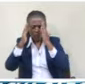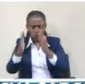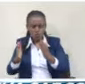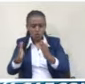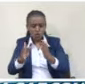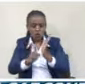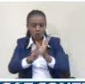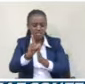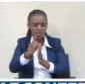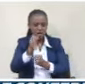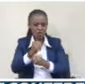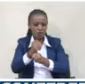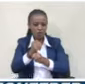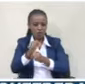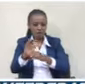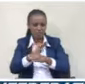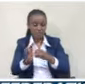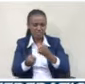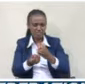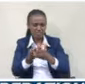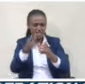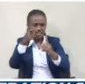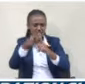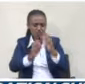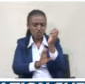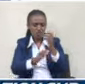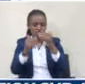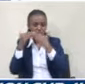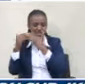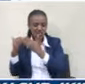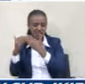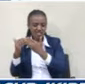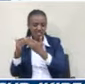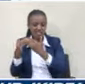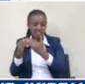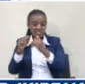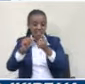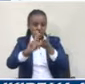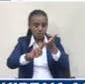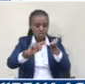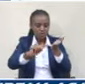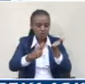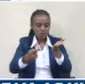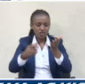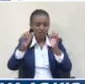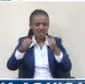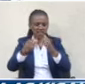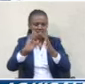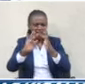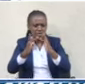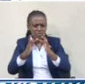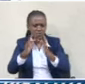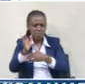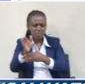ari guteza imbere abikorera no guhanga imirimo ari nayo intego y'igihugu cyacu murakoze cyane ndumva nyine ari kwifashisha ikoranabuhanga bakajya kuri mbuga nkoranyambaga